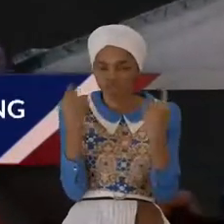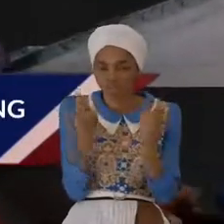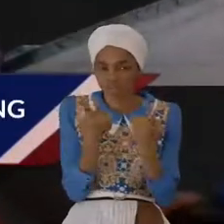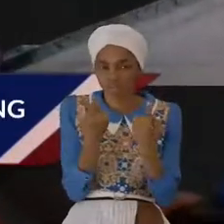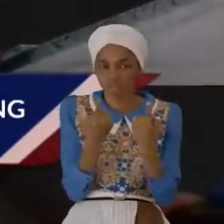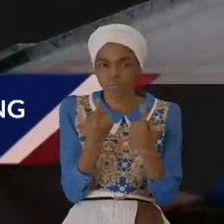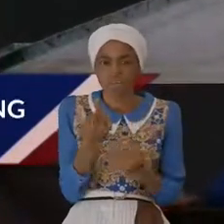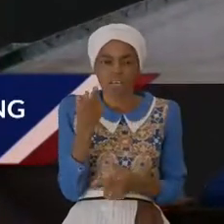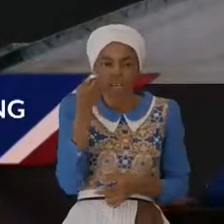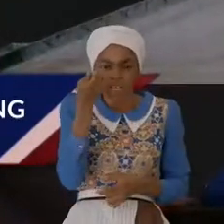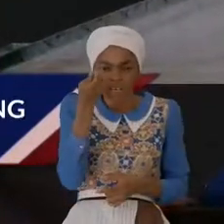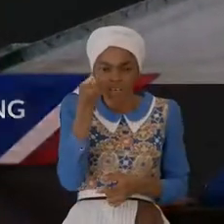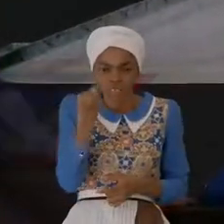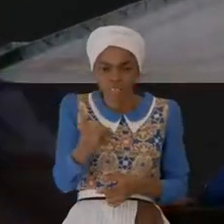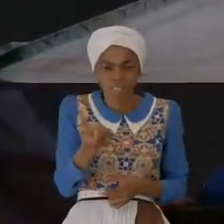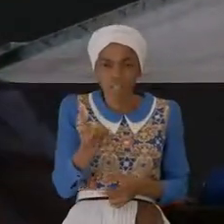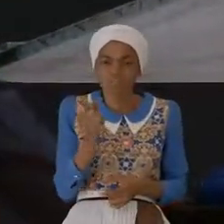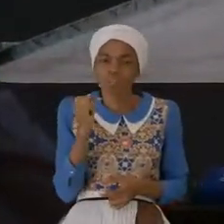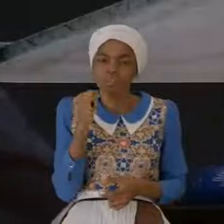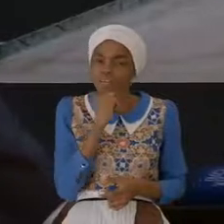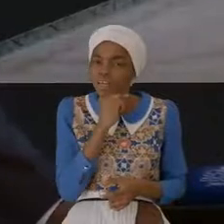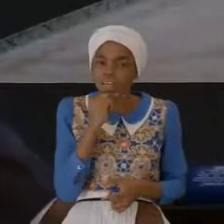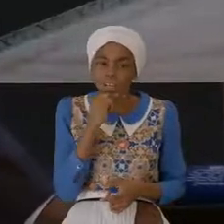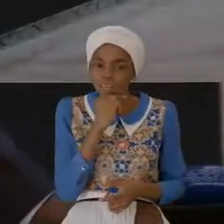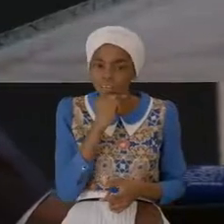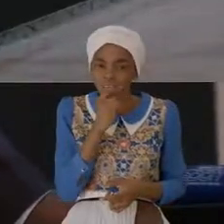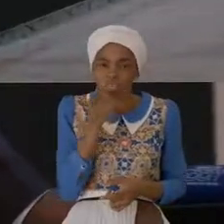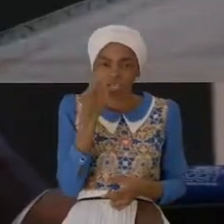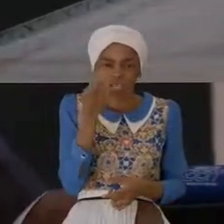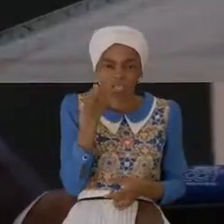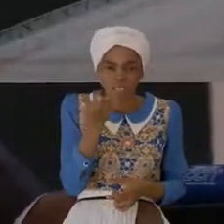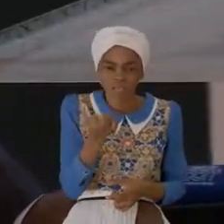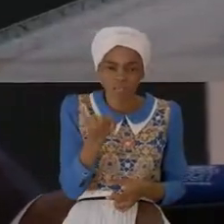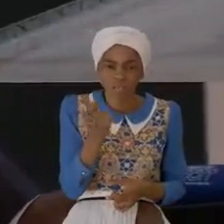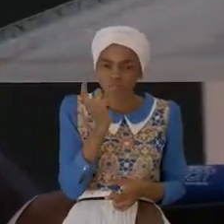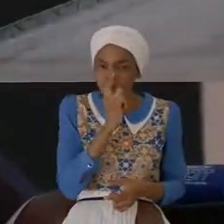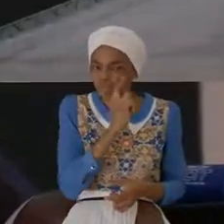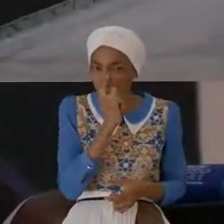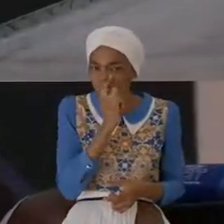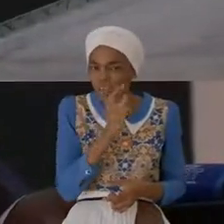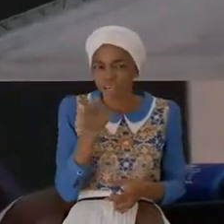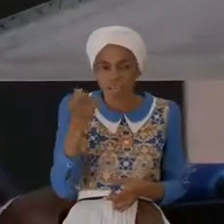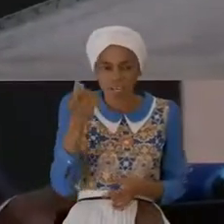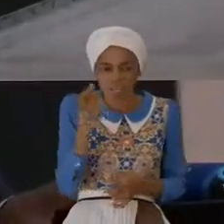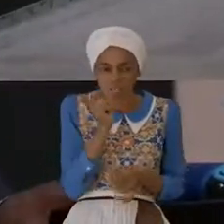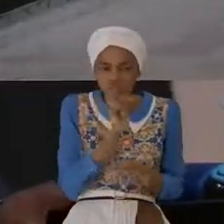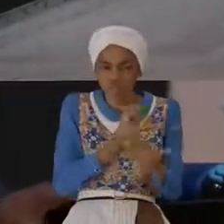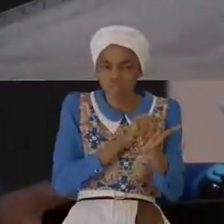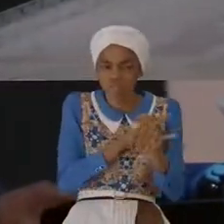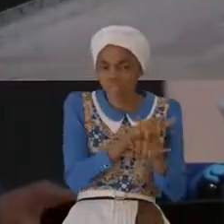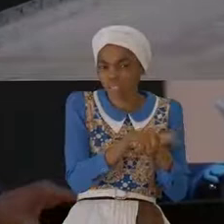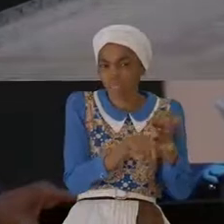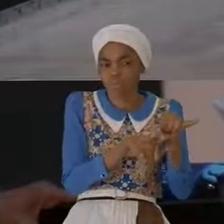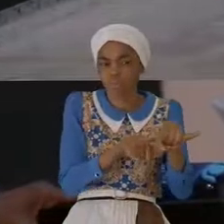de dépravation, un peu de péché, un peu d'exagération, un peu de mensonge, un peu de